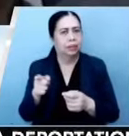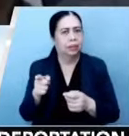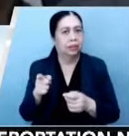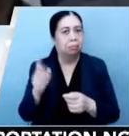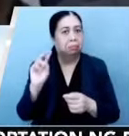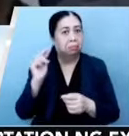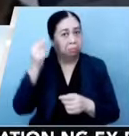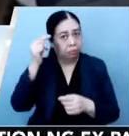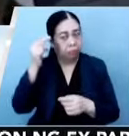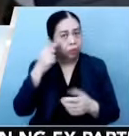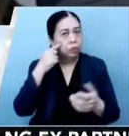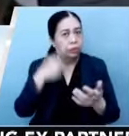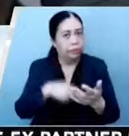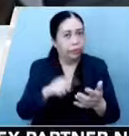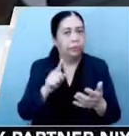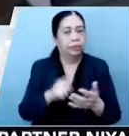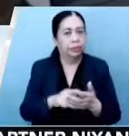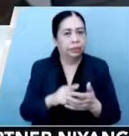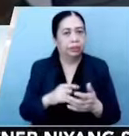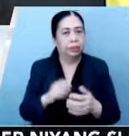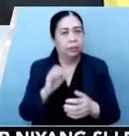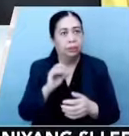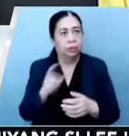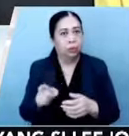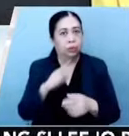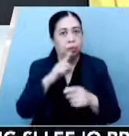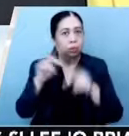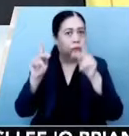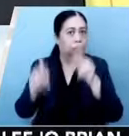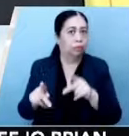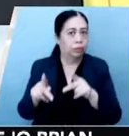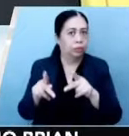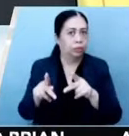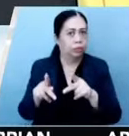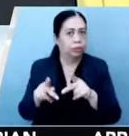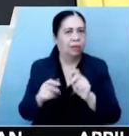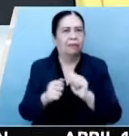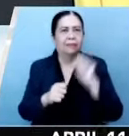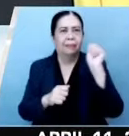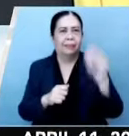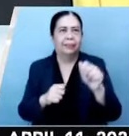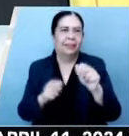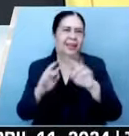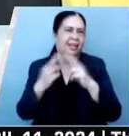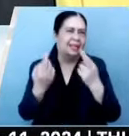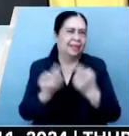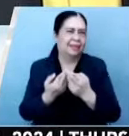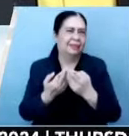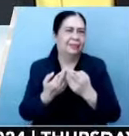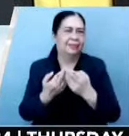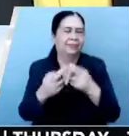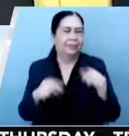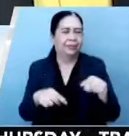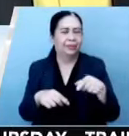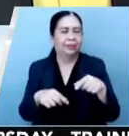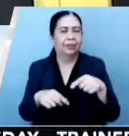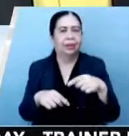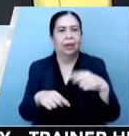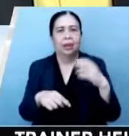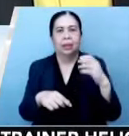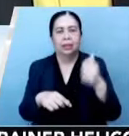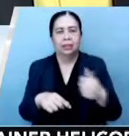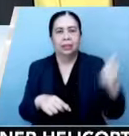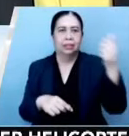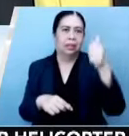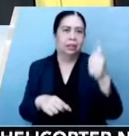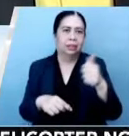Verify namin na itong taon na to, malayong kamag-anak o kamag-anak ng ating secretary. Pero narinig